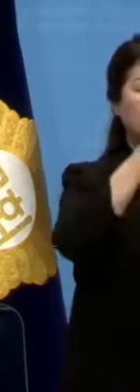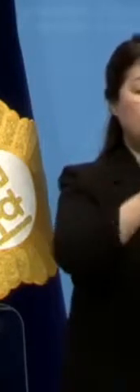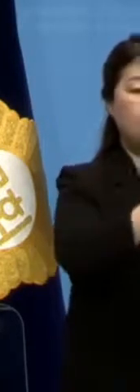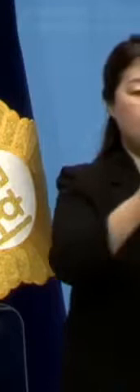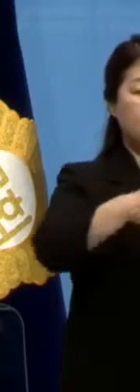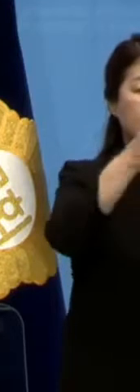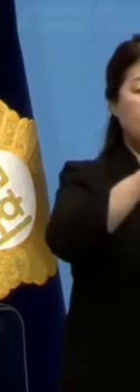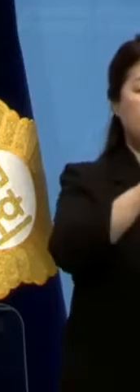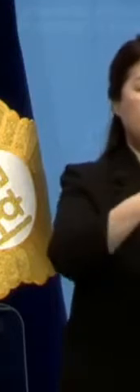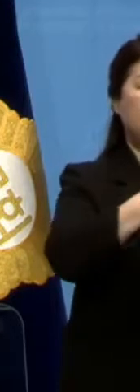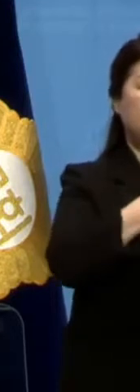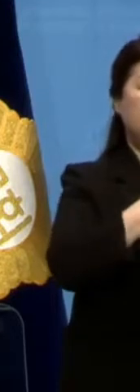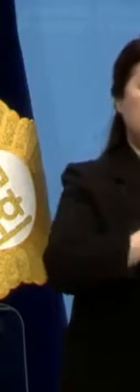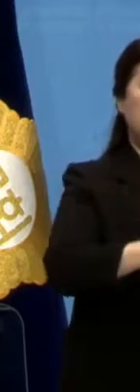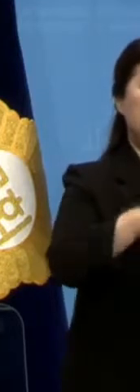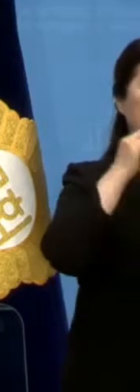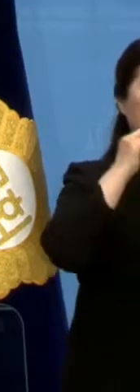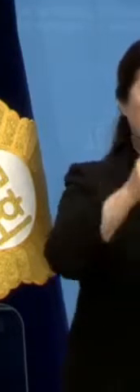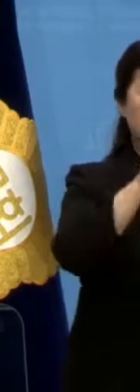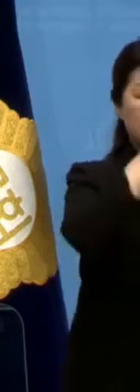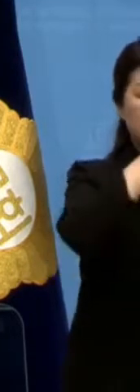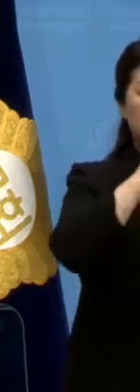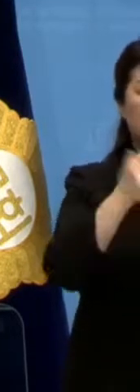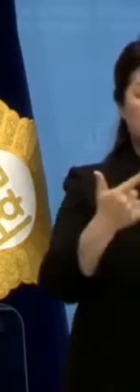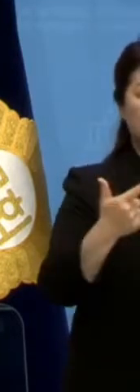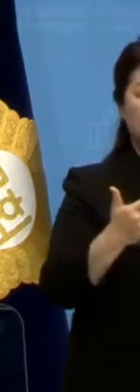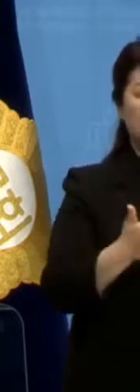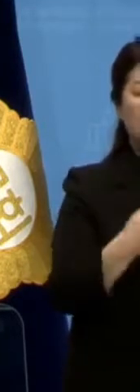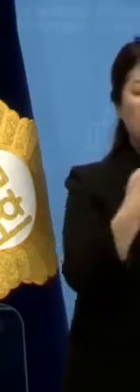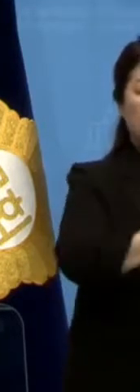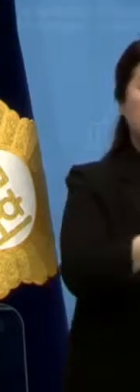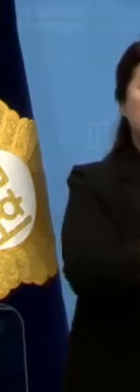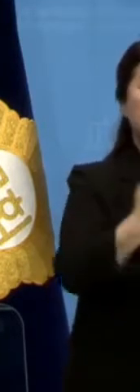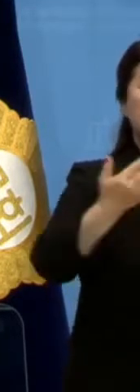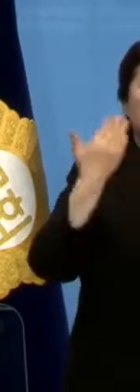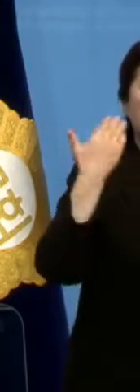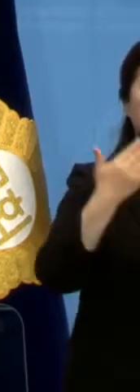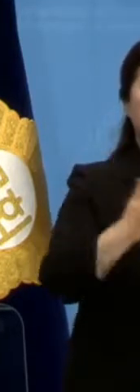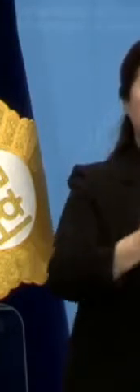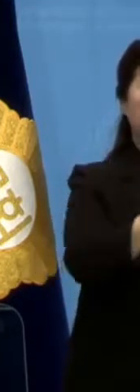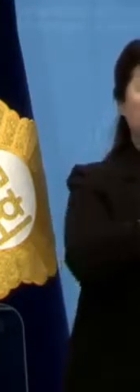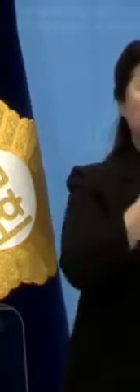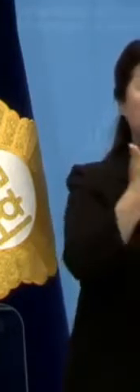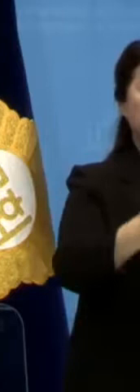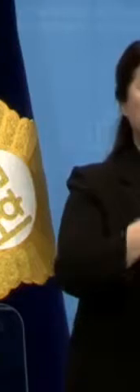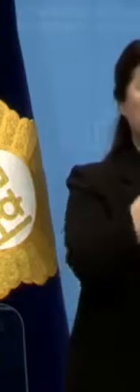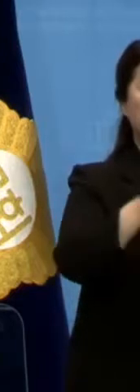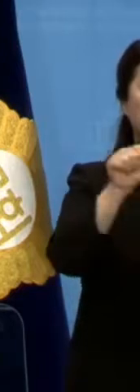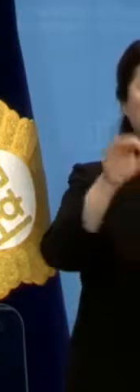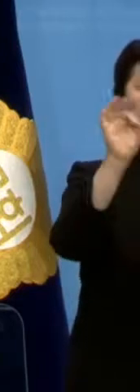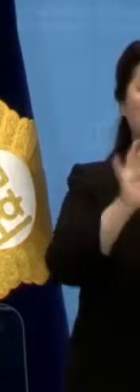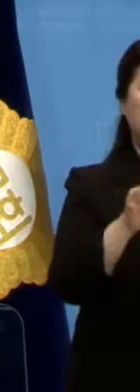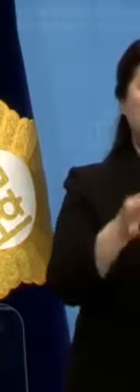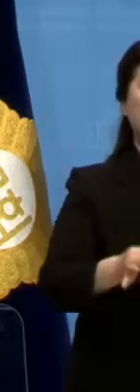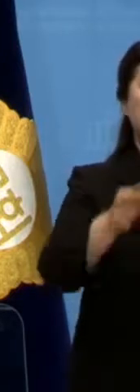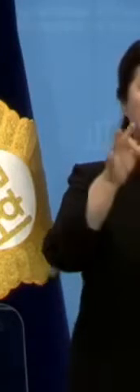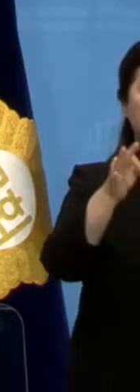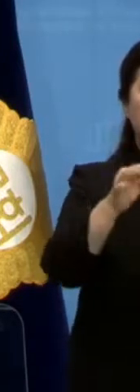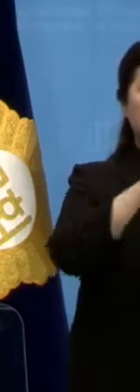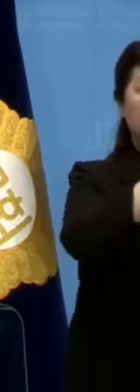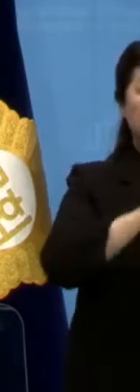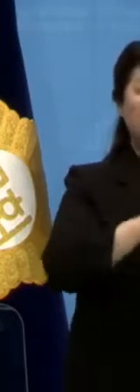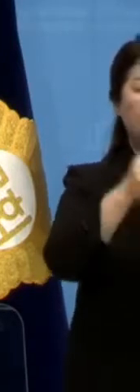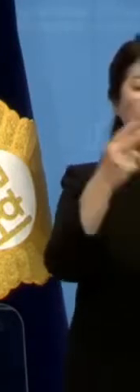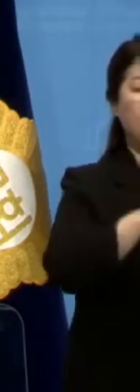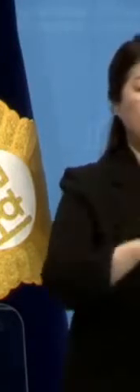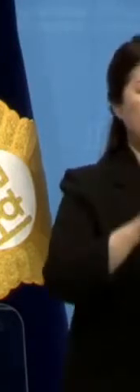국가재정위기는 가속화되고 있습니다. 불과 1년 전에 약속한 6.5%의 재정증가율과